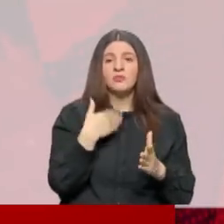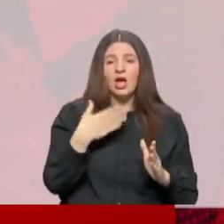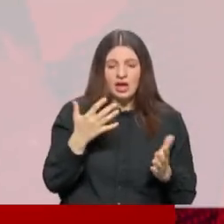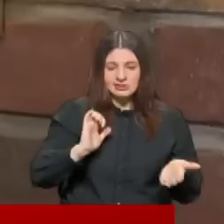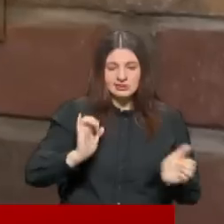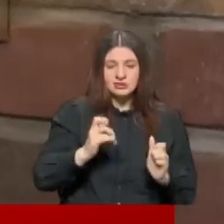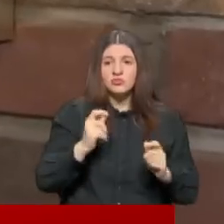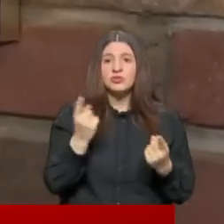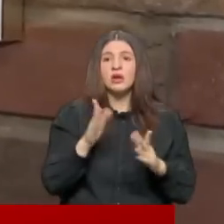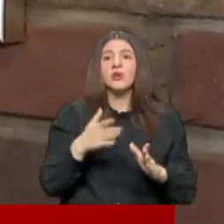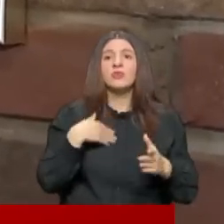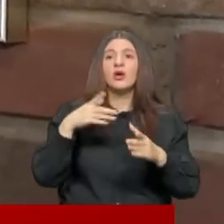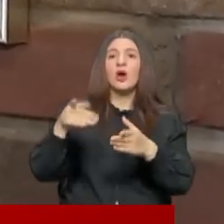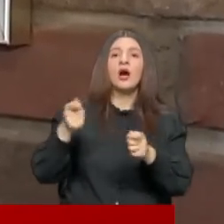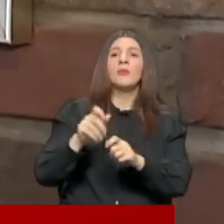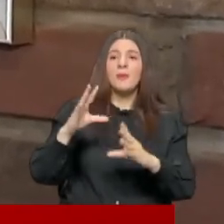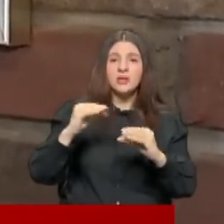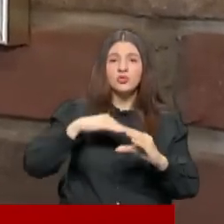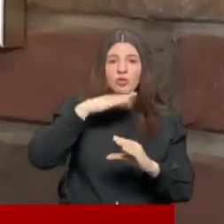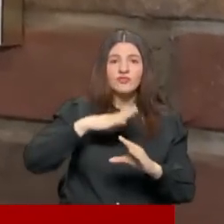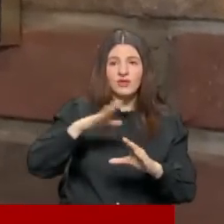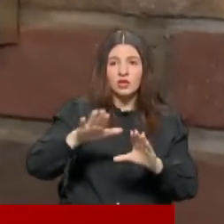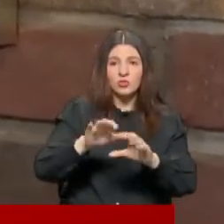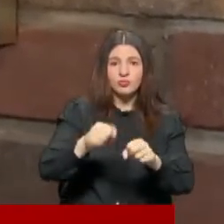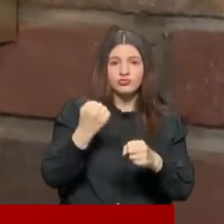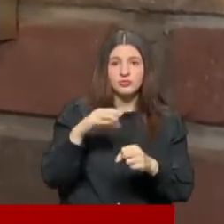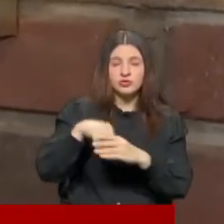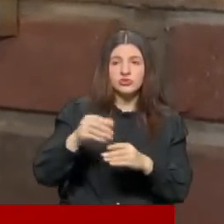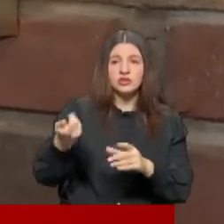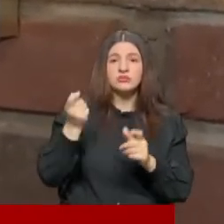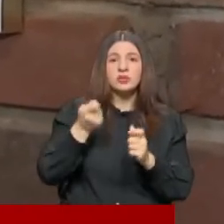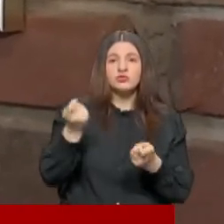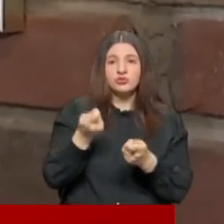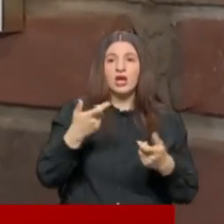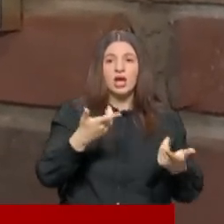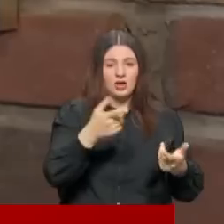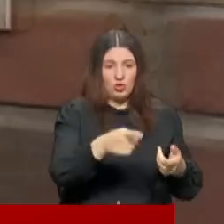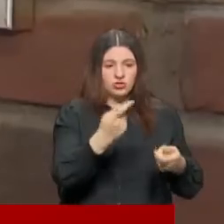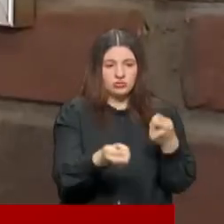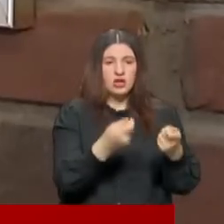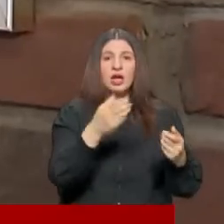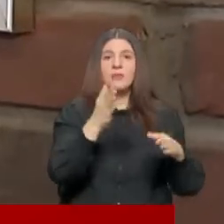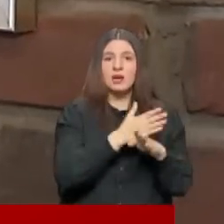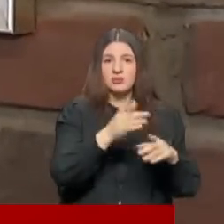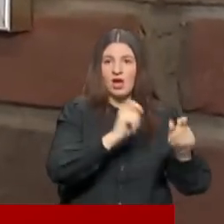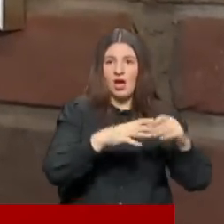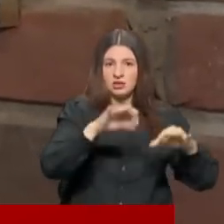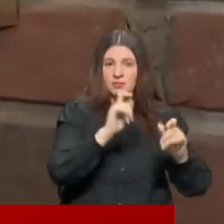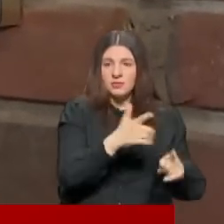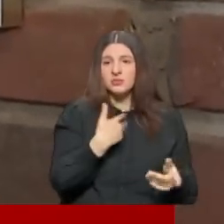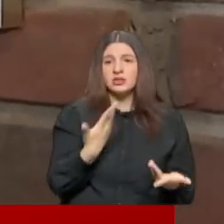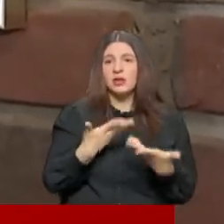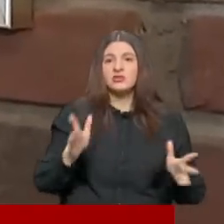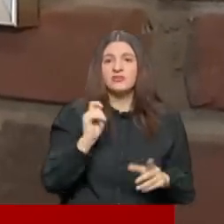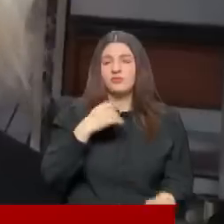düşürecek bir şey kalmadı. Dolapları kapatamam, hepsi pasta dolu. Mecbur çalışması lazım. İmalat işlemesi lazım. Vallahi bekliyoruz böyle. Ne zaman